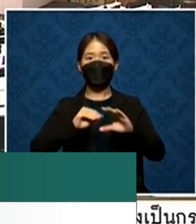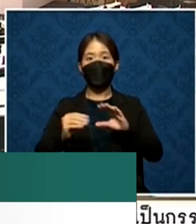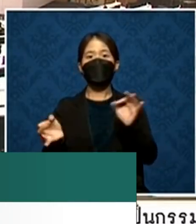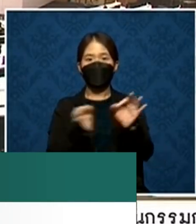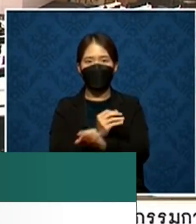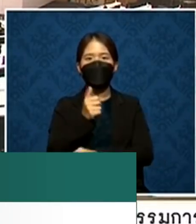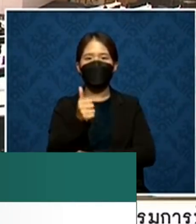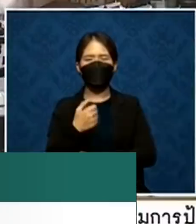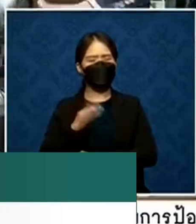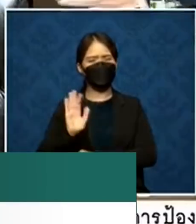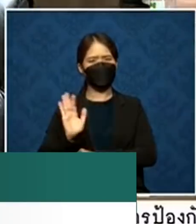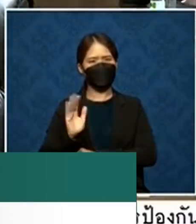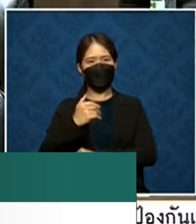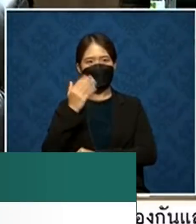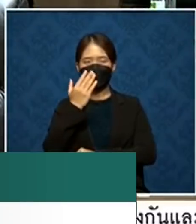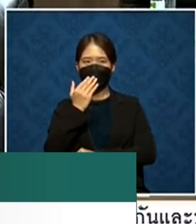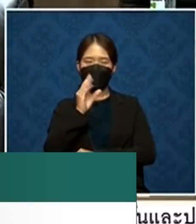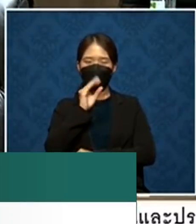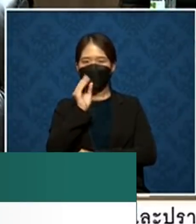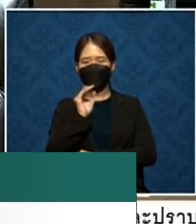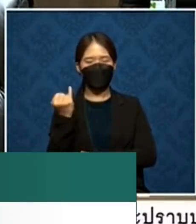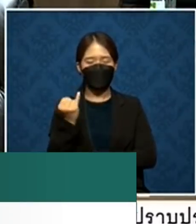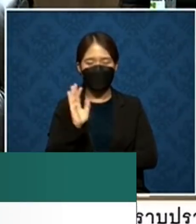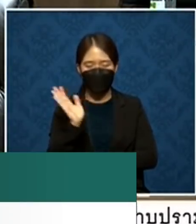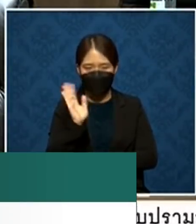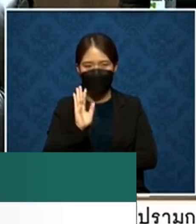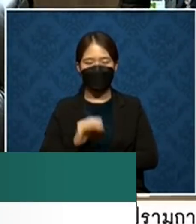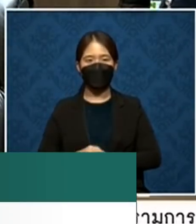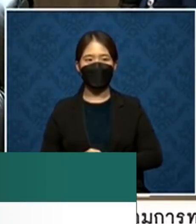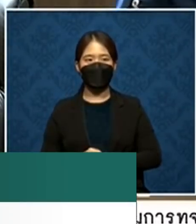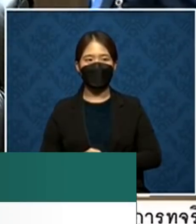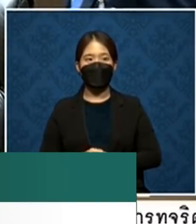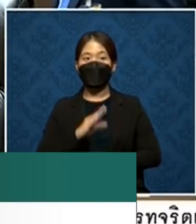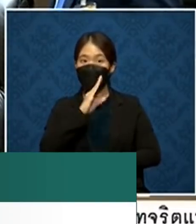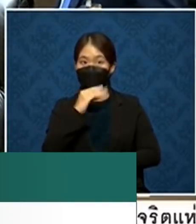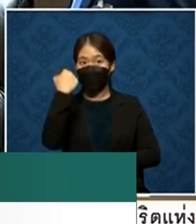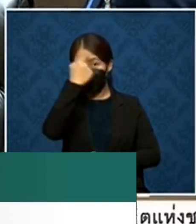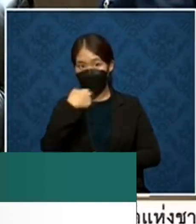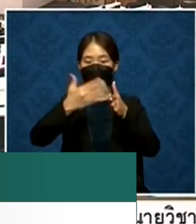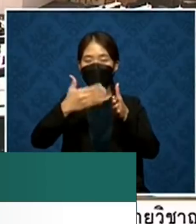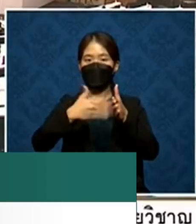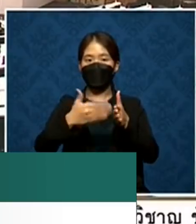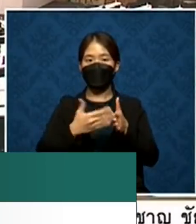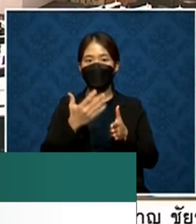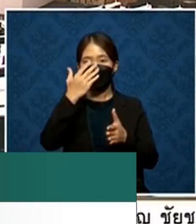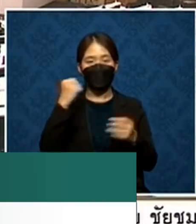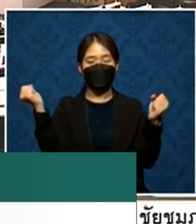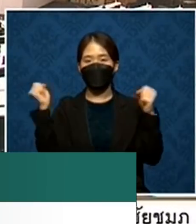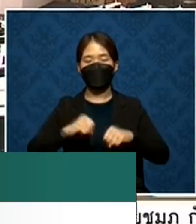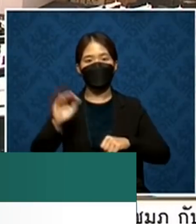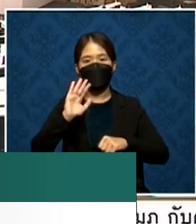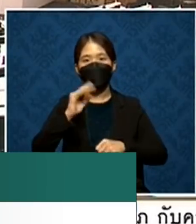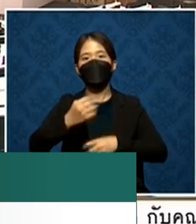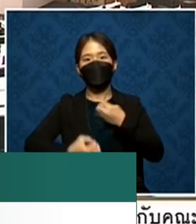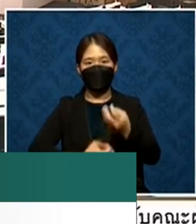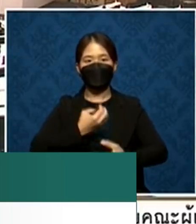ติแล้วเมื่อวันศุกร์เนี่ยถือว่าเสียหายแต่ก่อนนั้นเนี่ยส